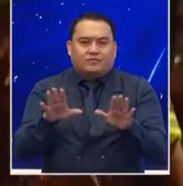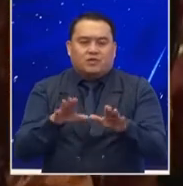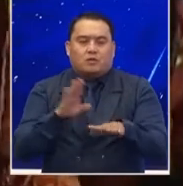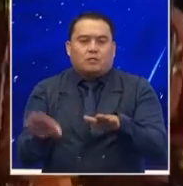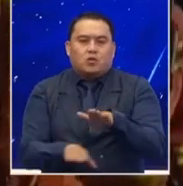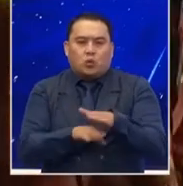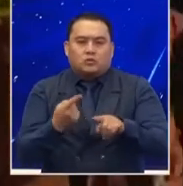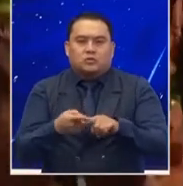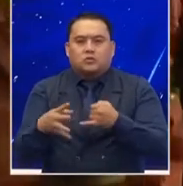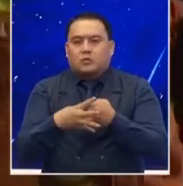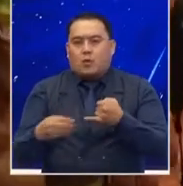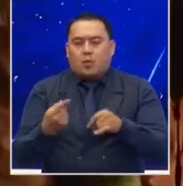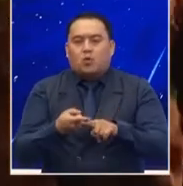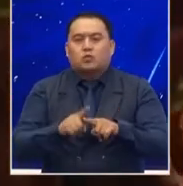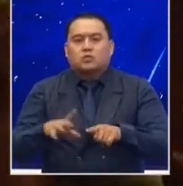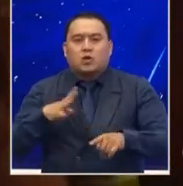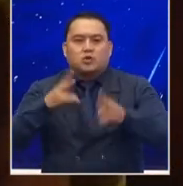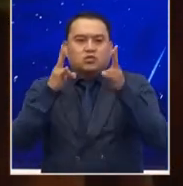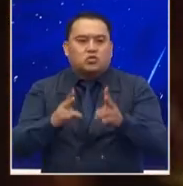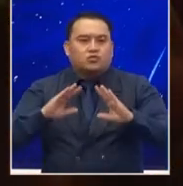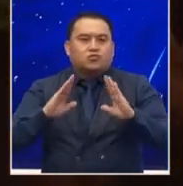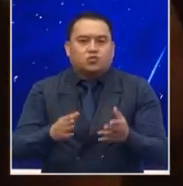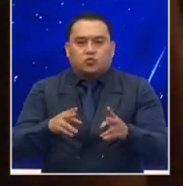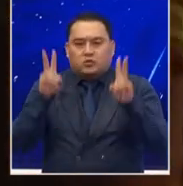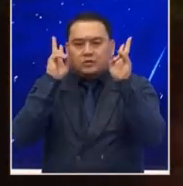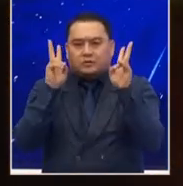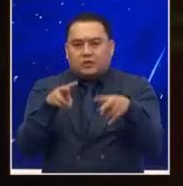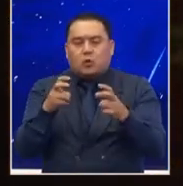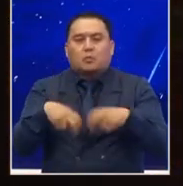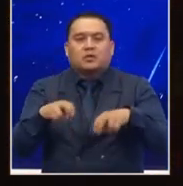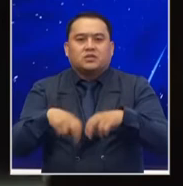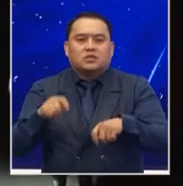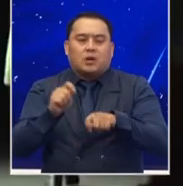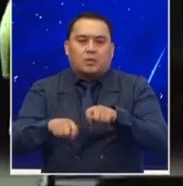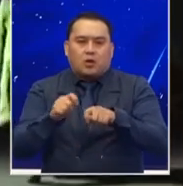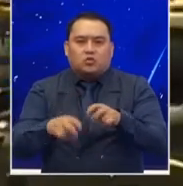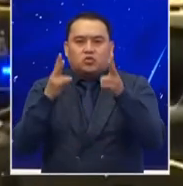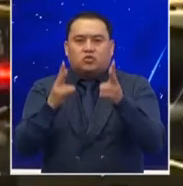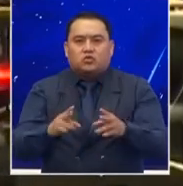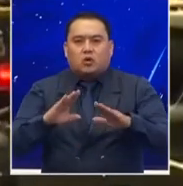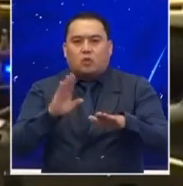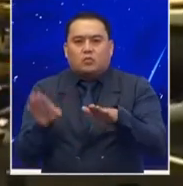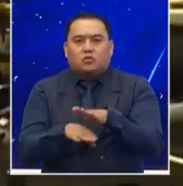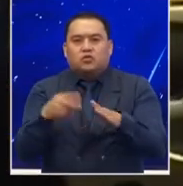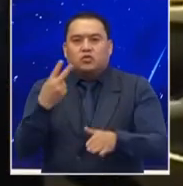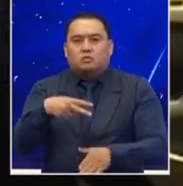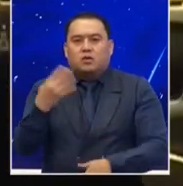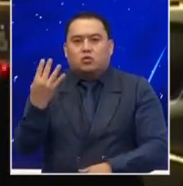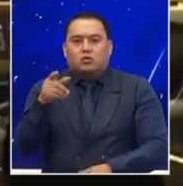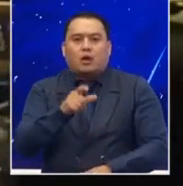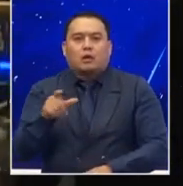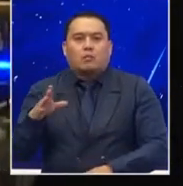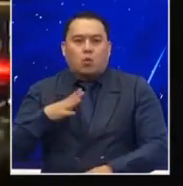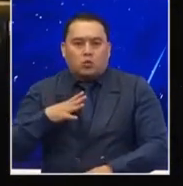болды деген болжам бар. Дей тұрғанмен оқиғаның нақты себебі әлі белгісіз. Белгілісі апат кезінде шахтада 24 кенші болған.